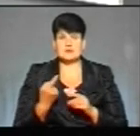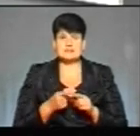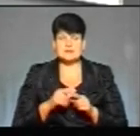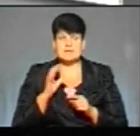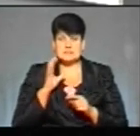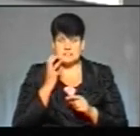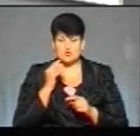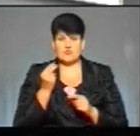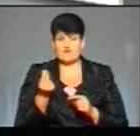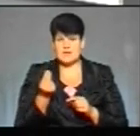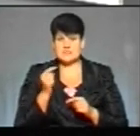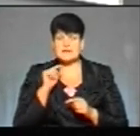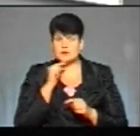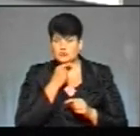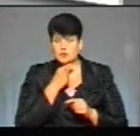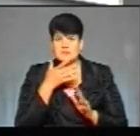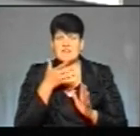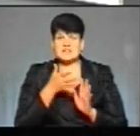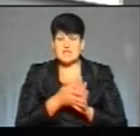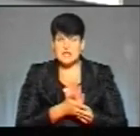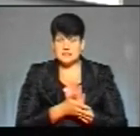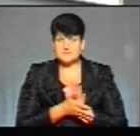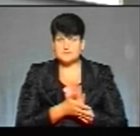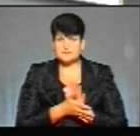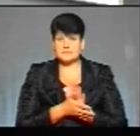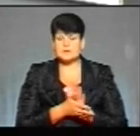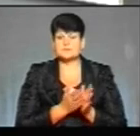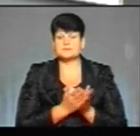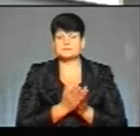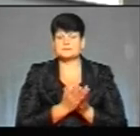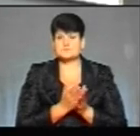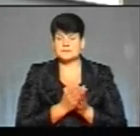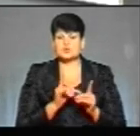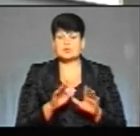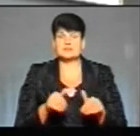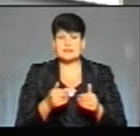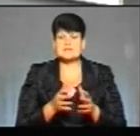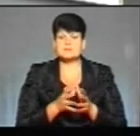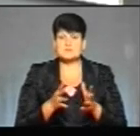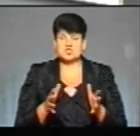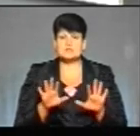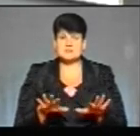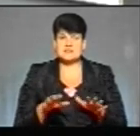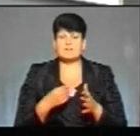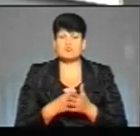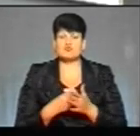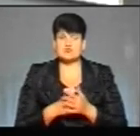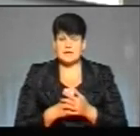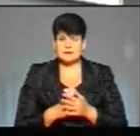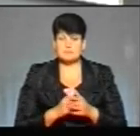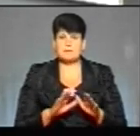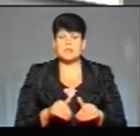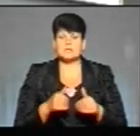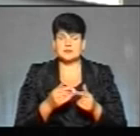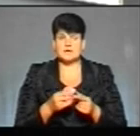фінансова економія, тобто на витрати чиновників, так? Що дасть збільшити місцеві бюджети, передачі